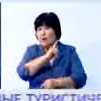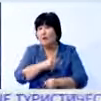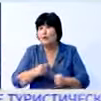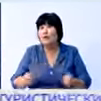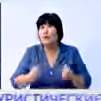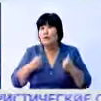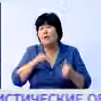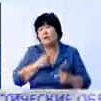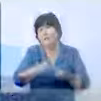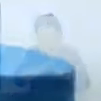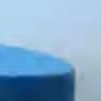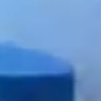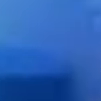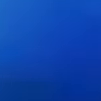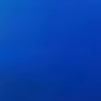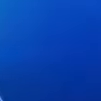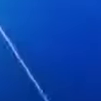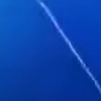в этом направлении.